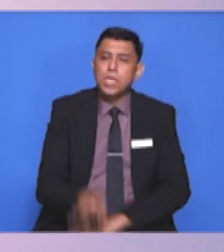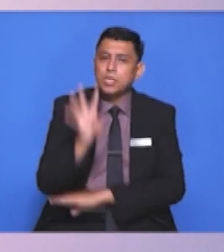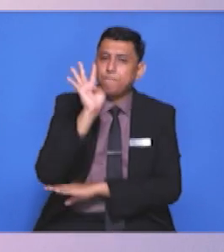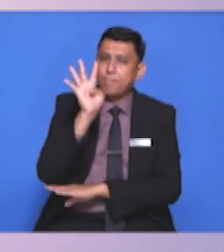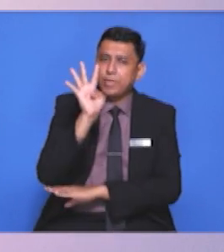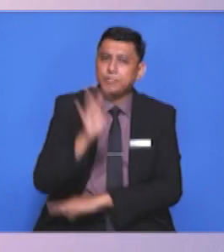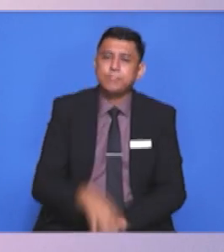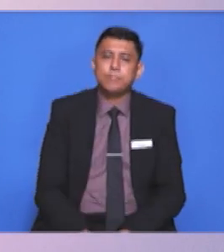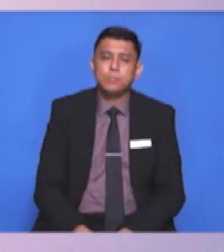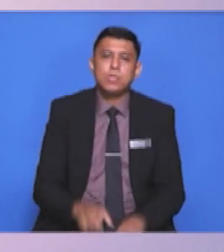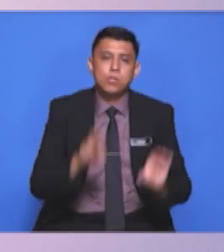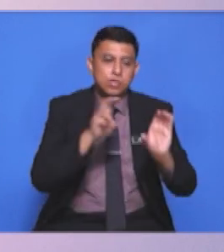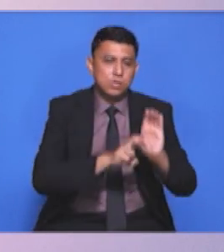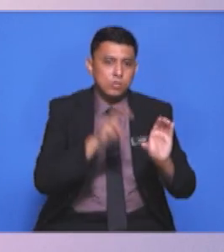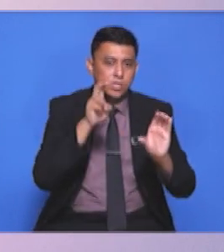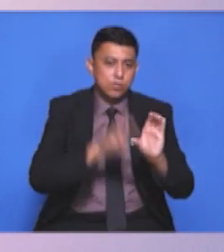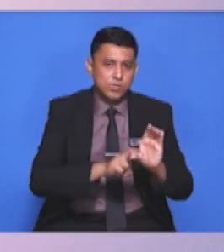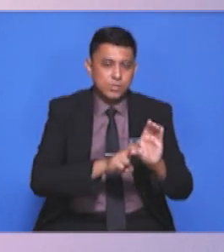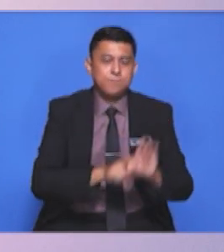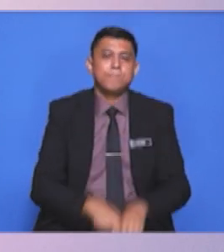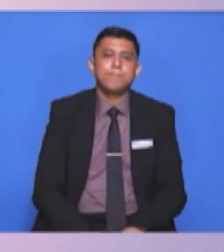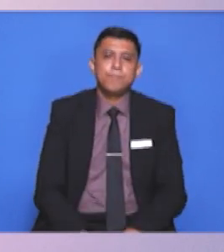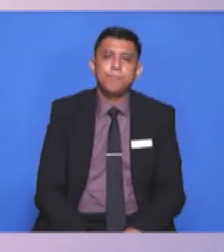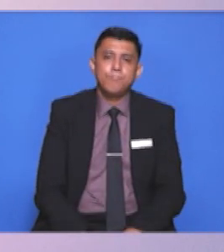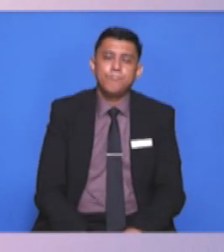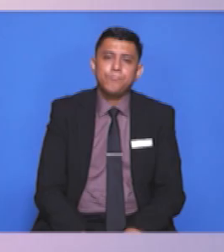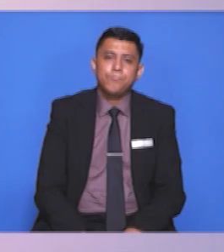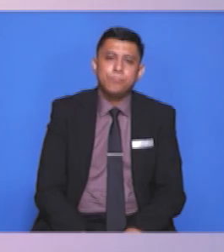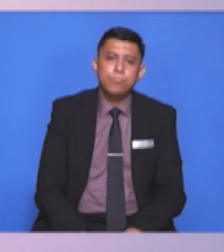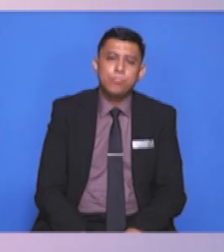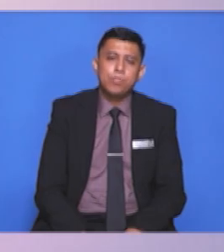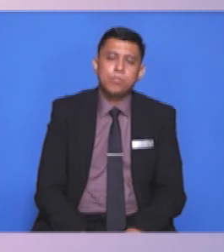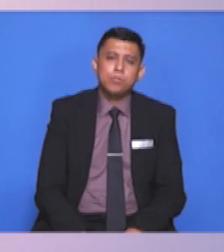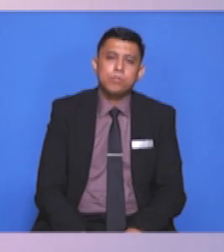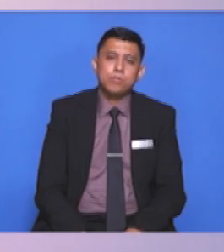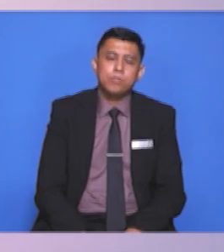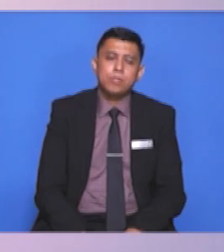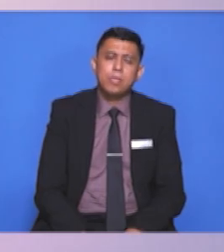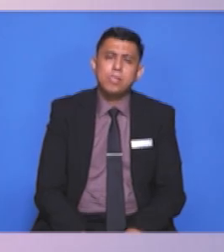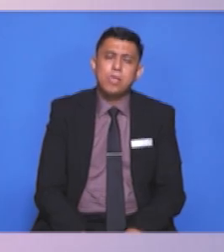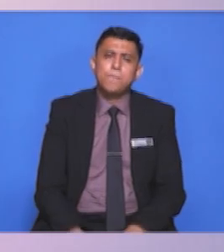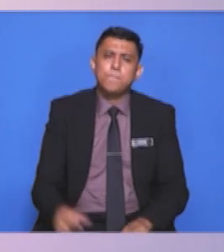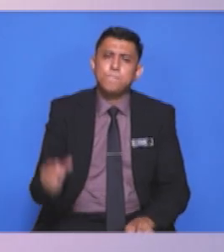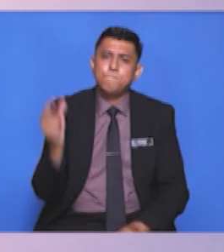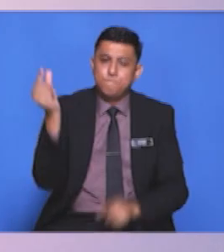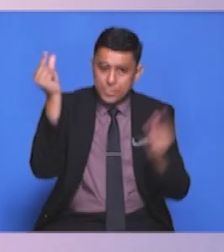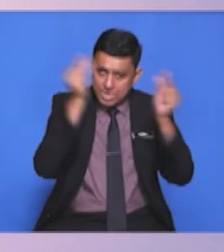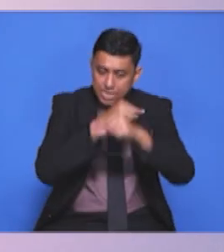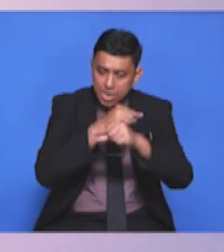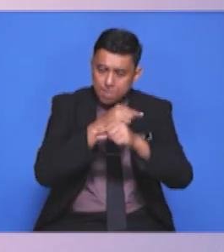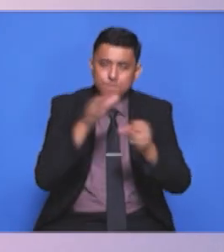keempat Gresik Gresik Hai semua perkataan yang mengalami penggandaan penuh